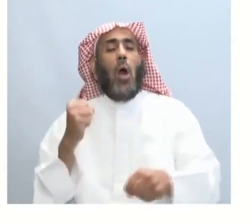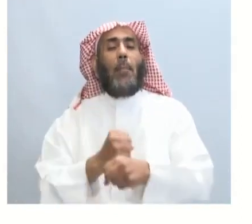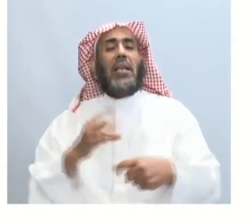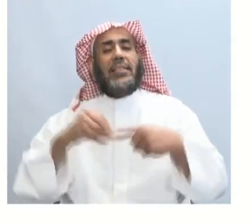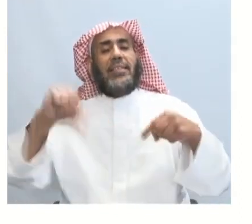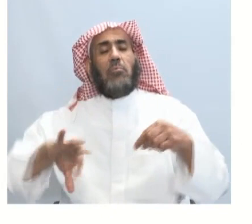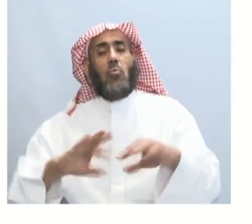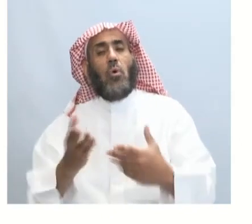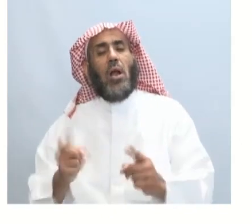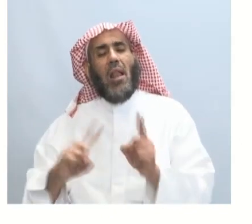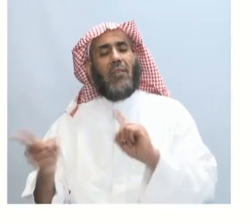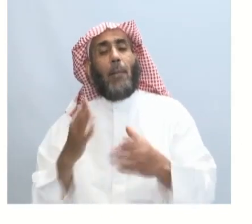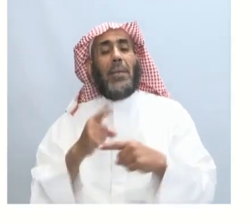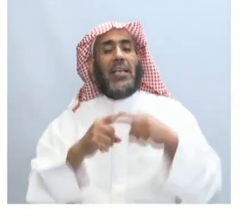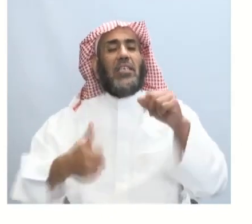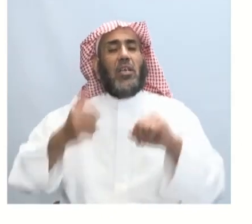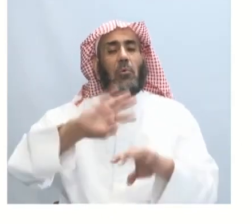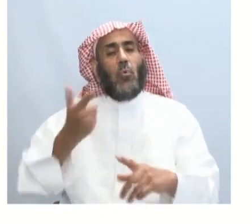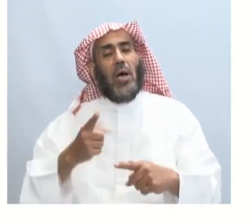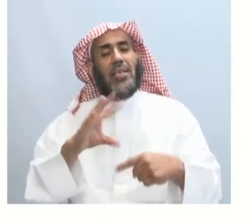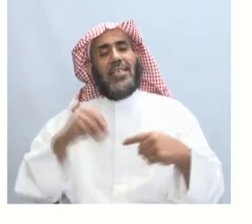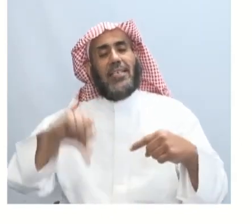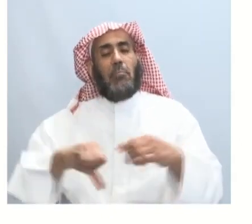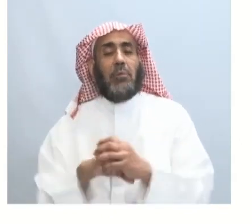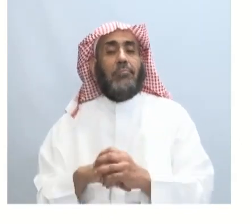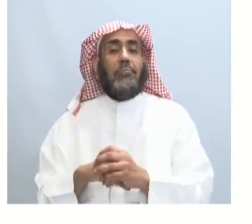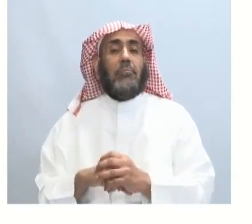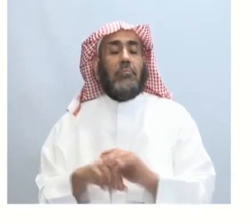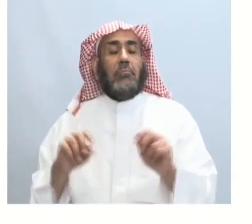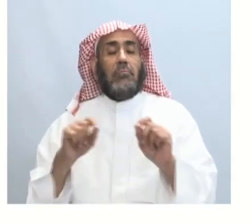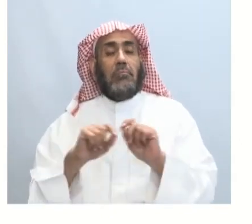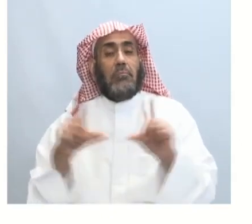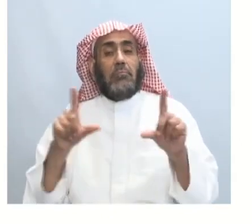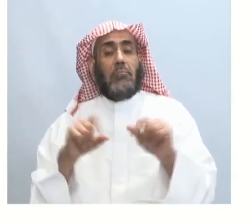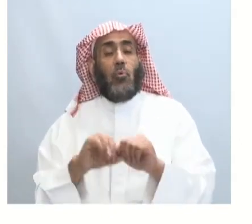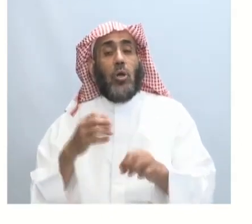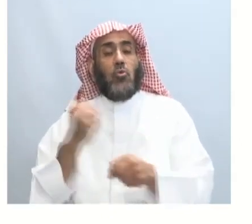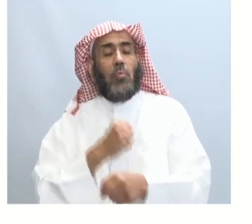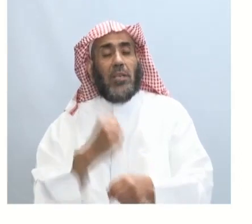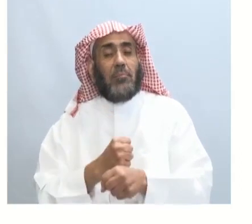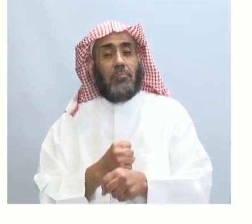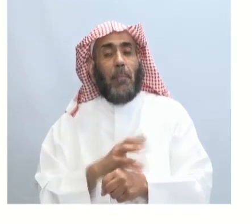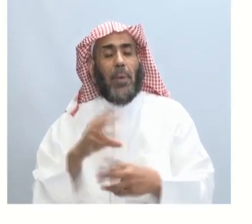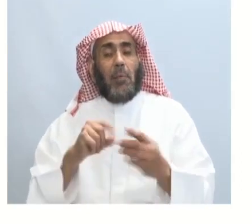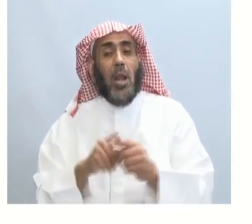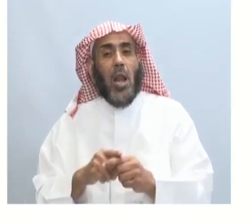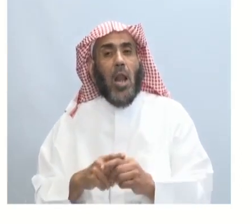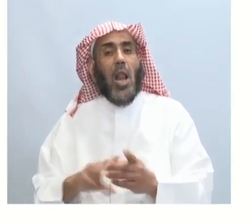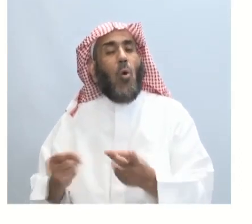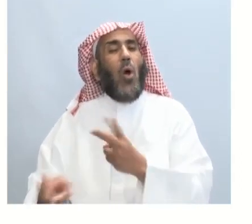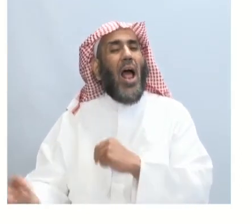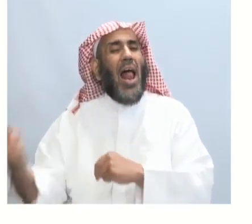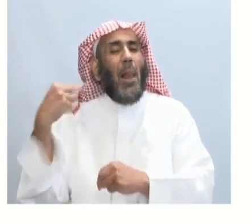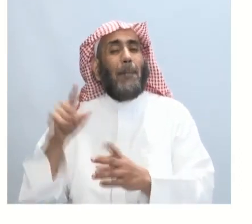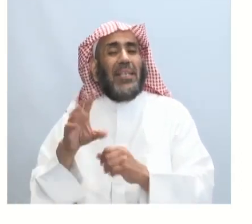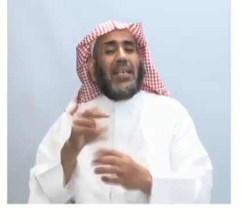وبينا الفرق بين الايجابي والسلبي و وهذه يمارسها يمارس من قبل المدين